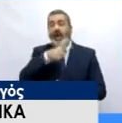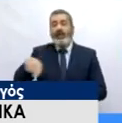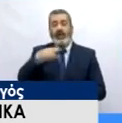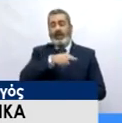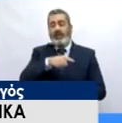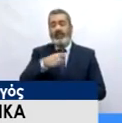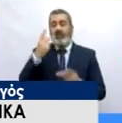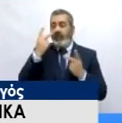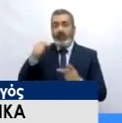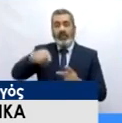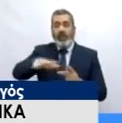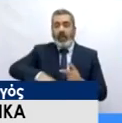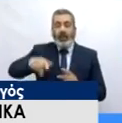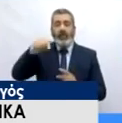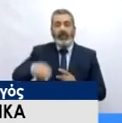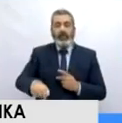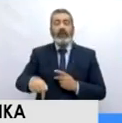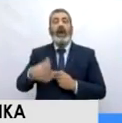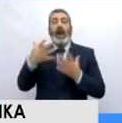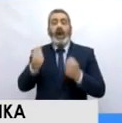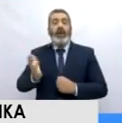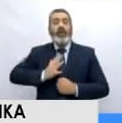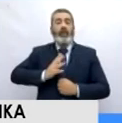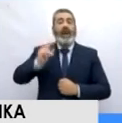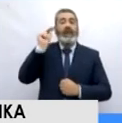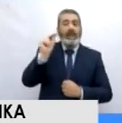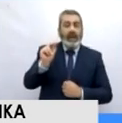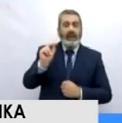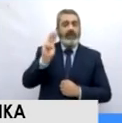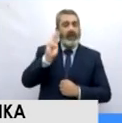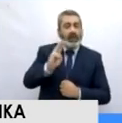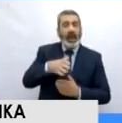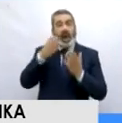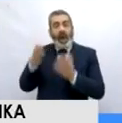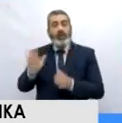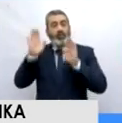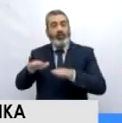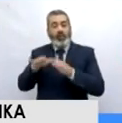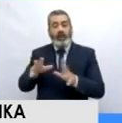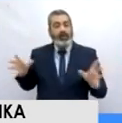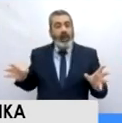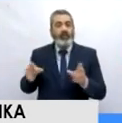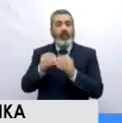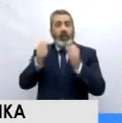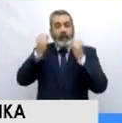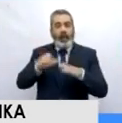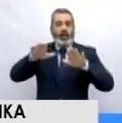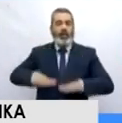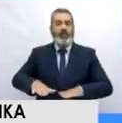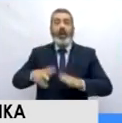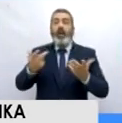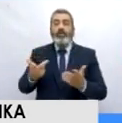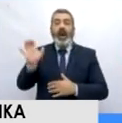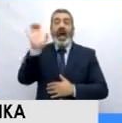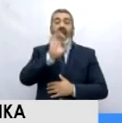τον τόπο, όπου χριστιανοί και μουσουλμάνοι ζουν ειρηνικά κάτω από την ευρωπαϊκή ομπρέλα του